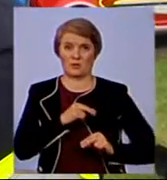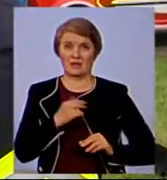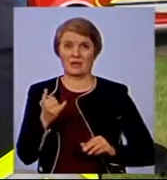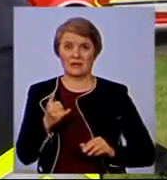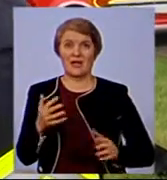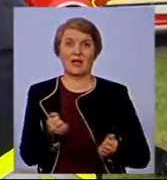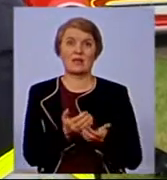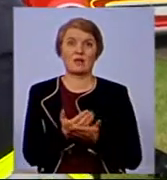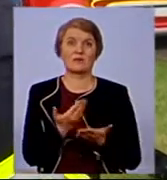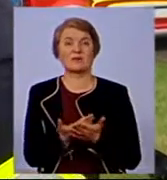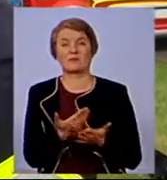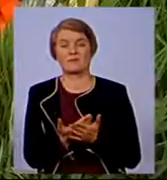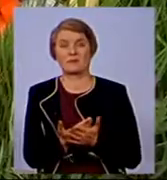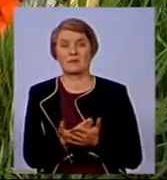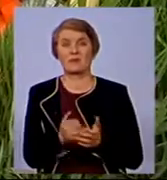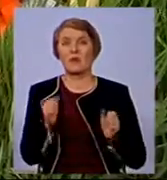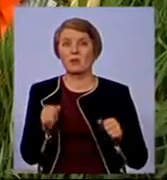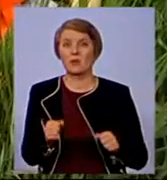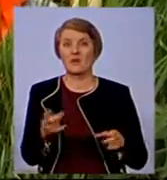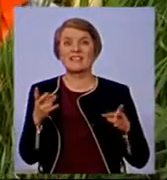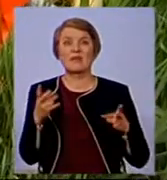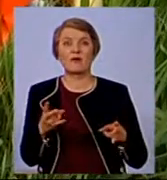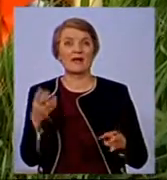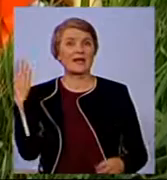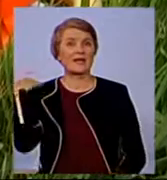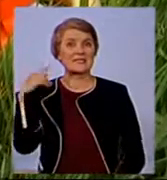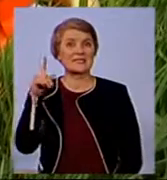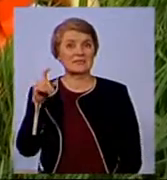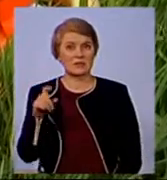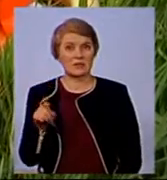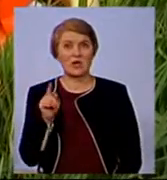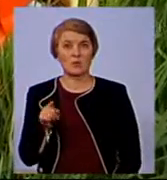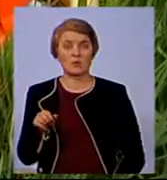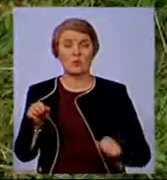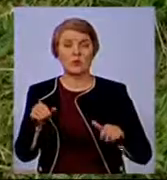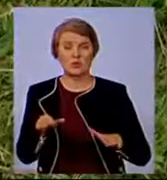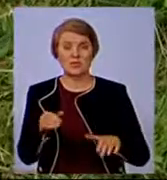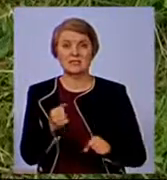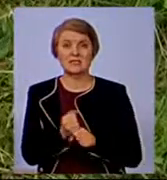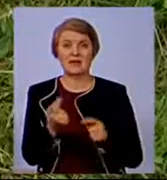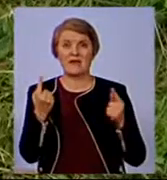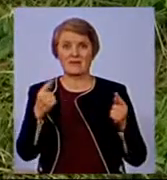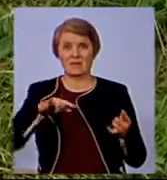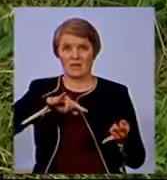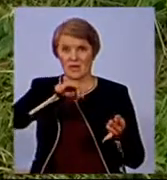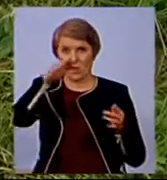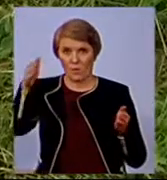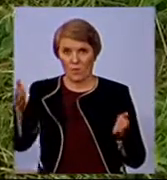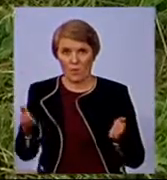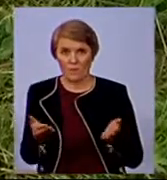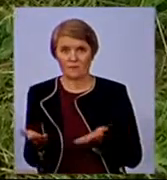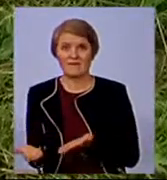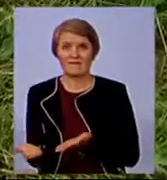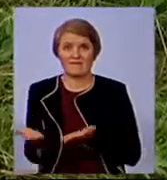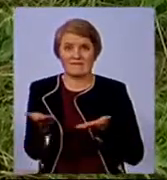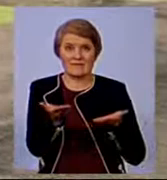зробили припущення, що не виключенням є травмування спини потерпілого. Тому вони прийняли рішення зробити великий отвір для того, щоб визволити